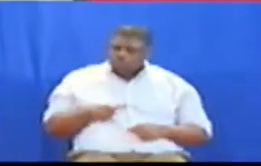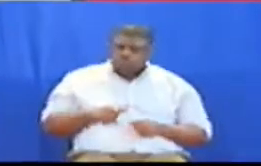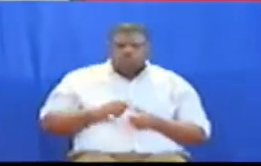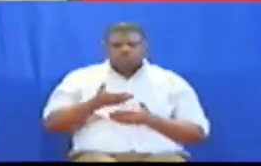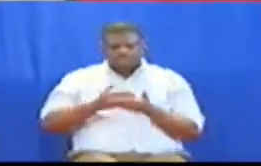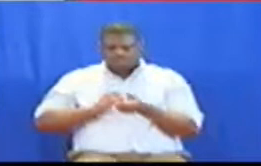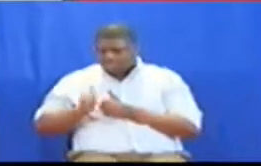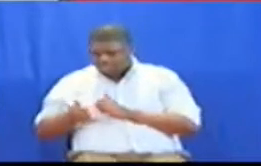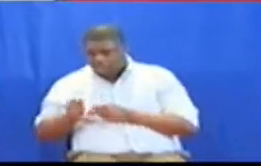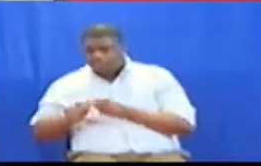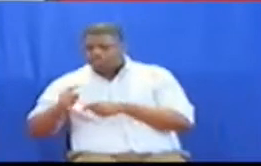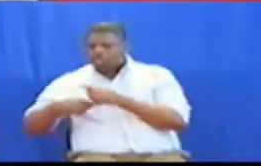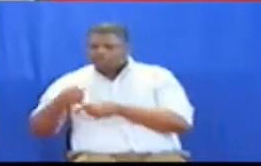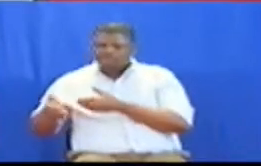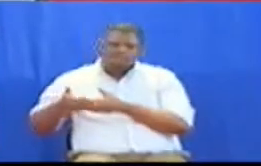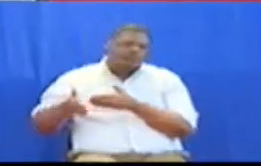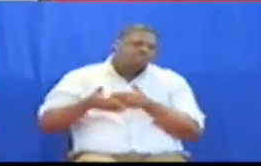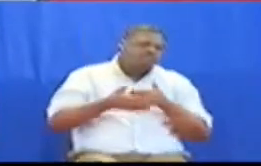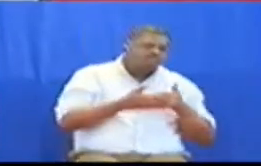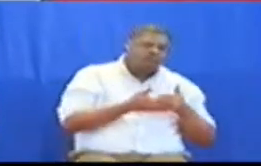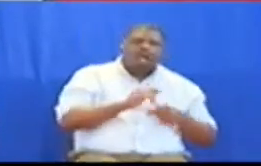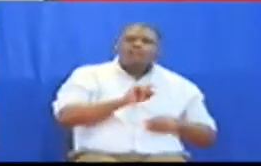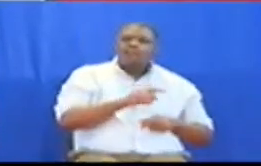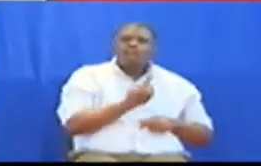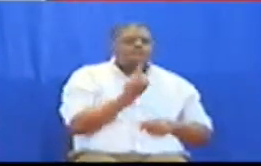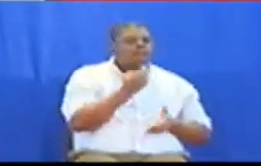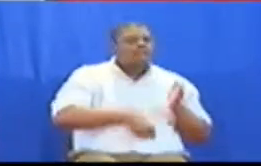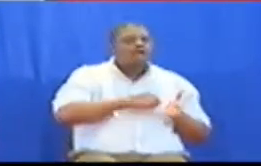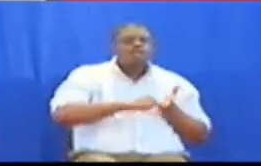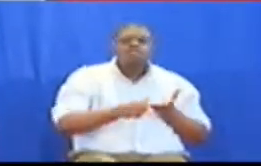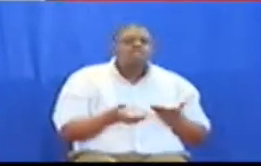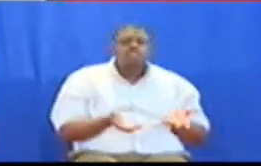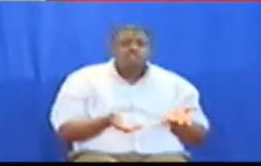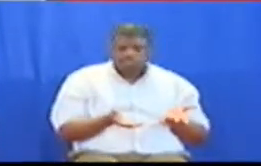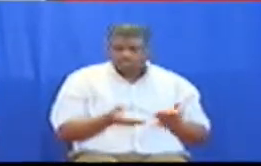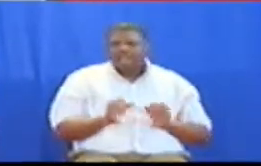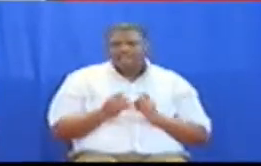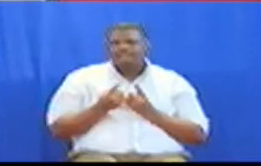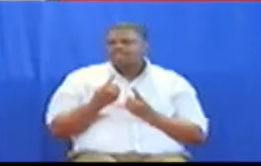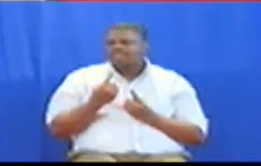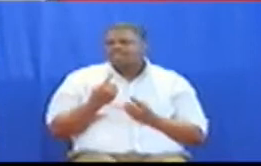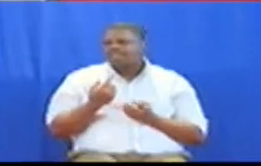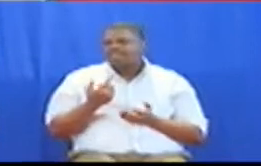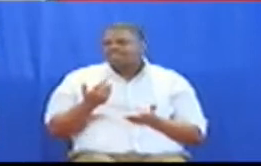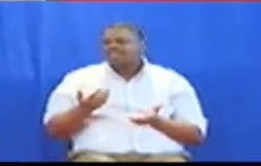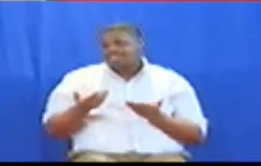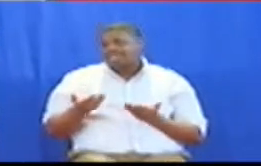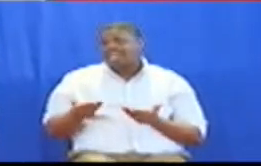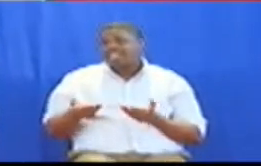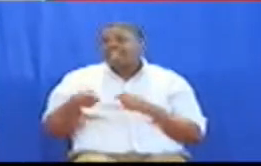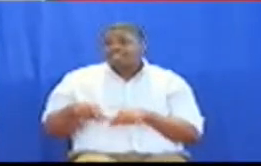zao, miradi inafungwa, nani atakayelipa kodi? Lakini kwa kweli tuna kila sababu ya